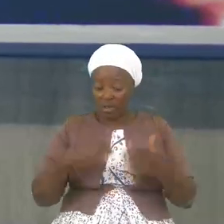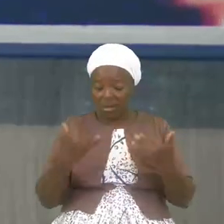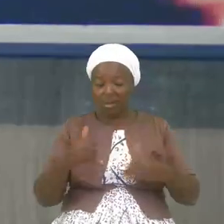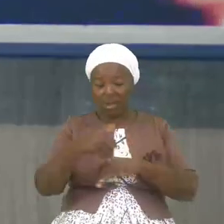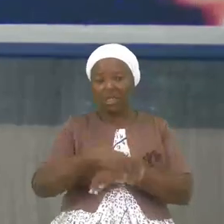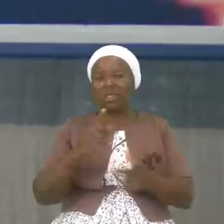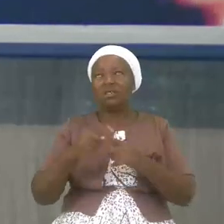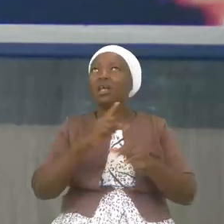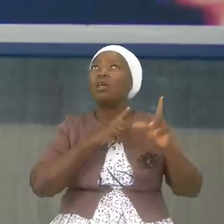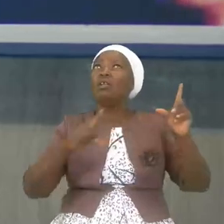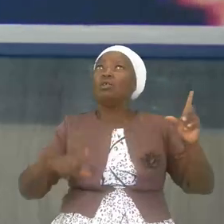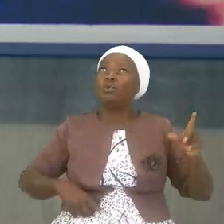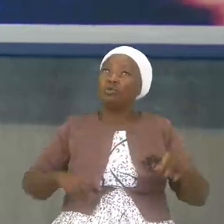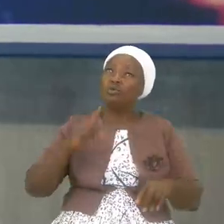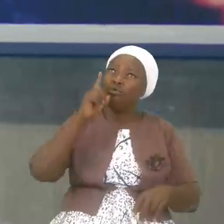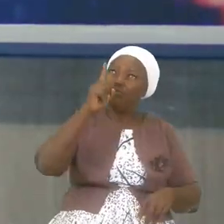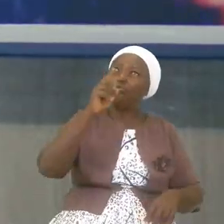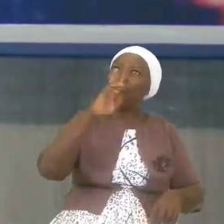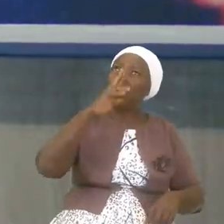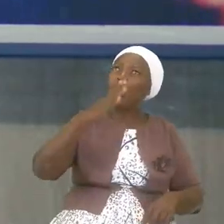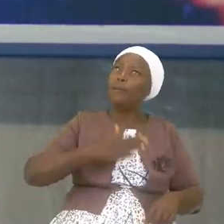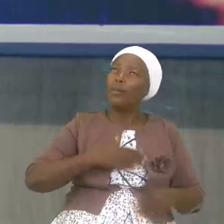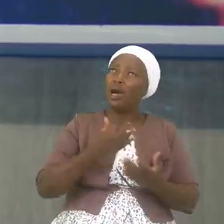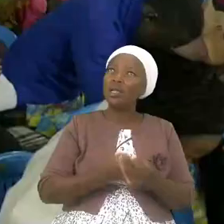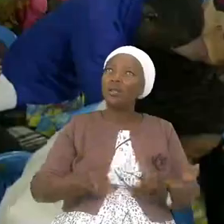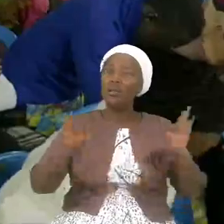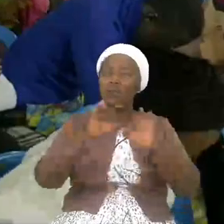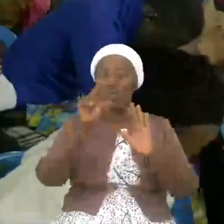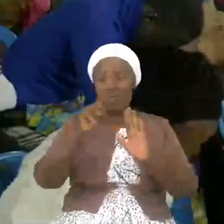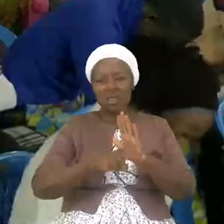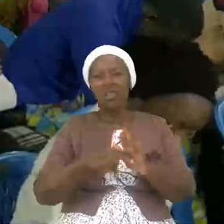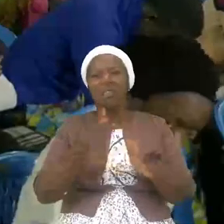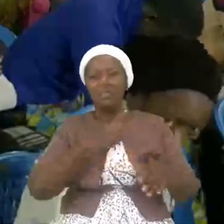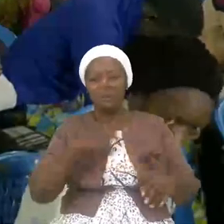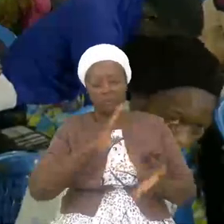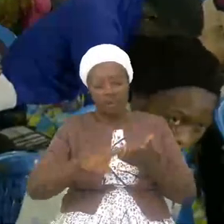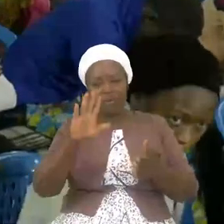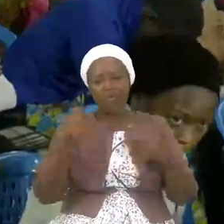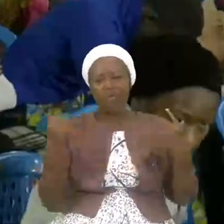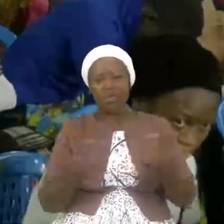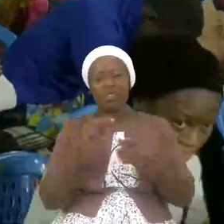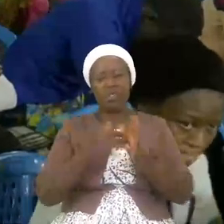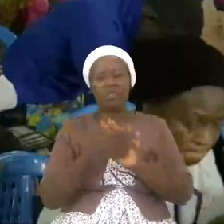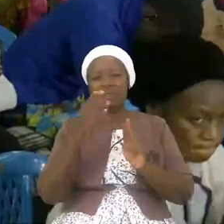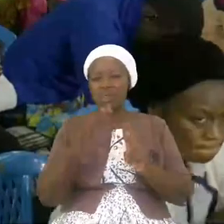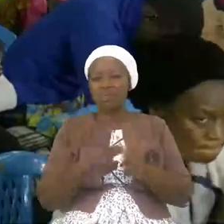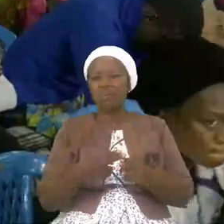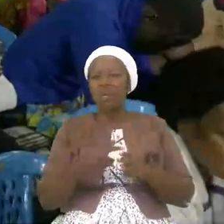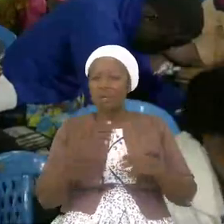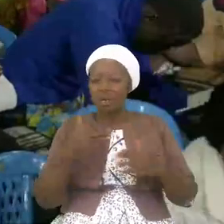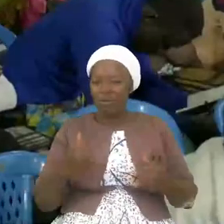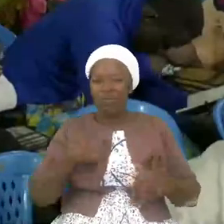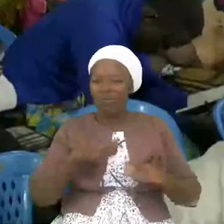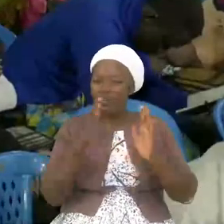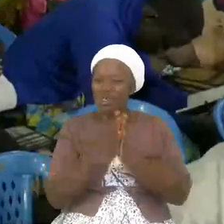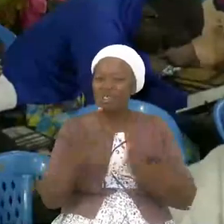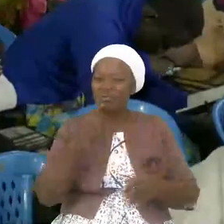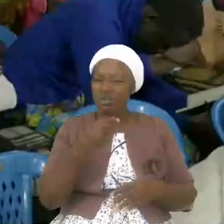toi, tu es ma dignité. Il va pardonner tes péchés. La tête baissée, les yeux